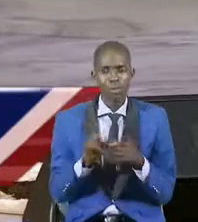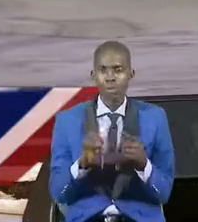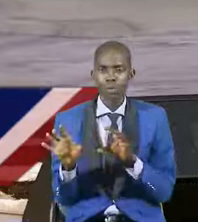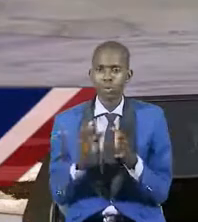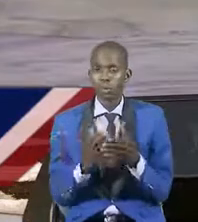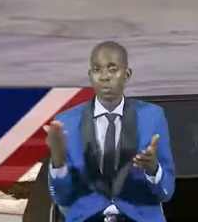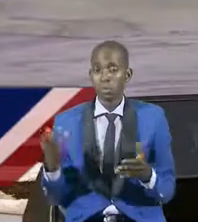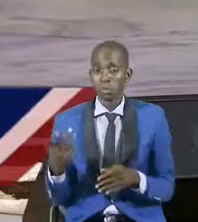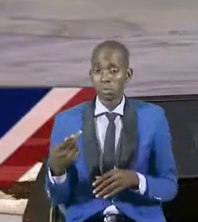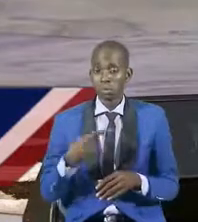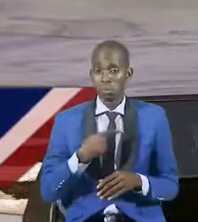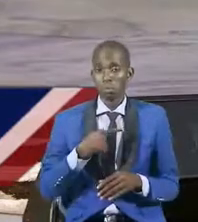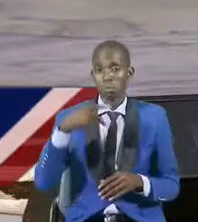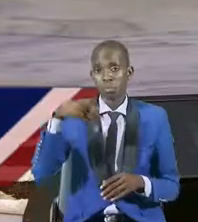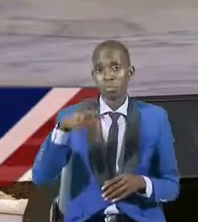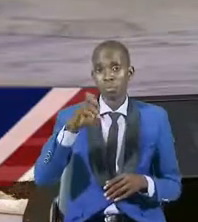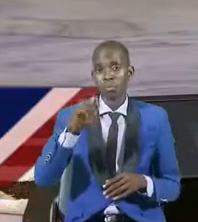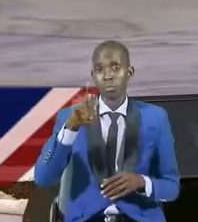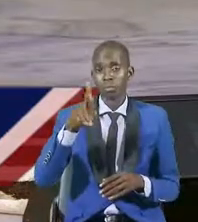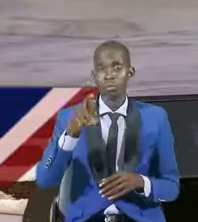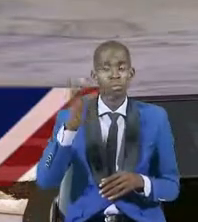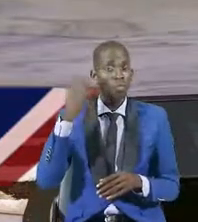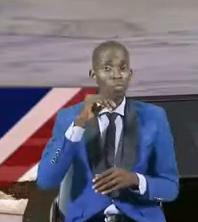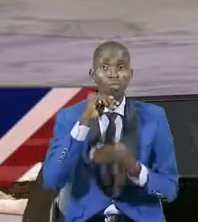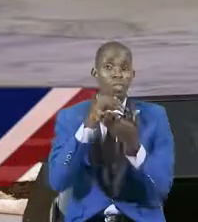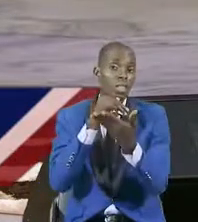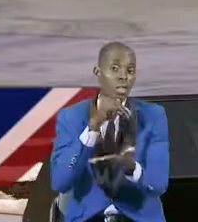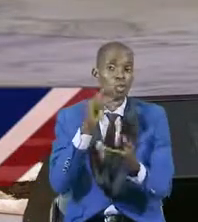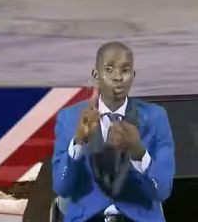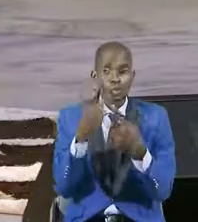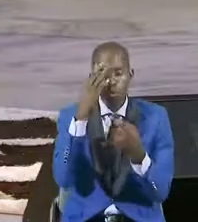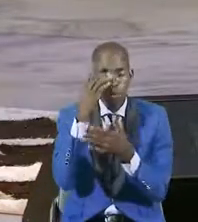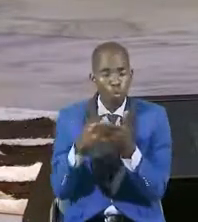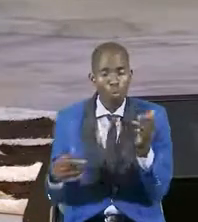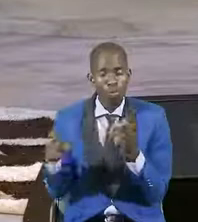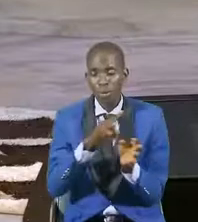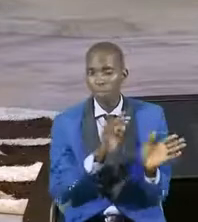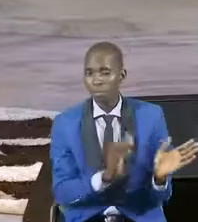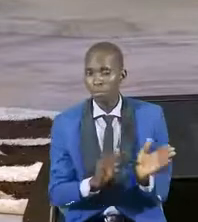Pierre n'était pas là, qu'ils allaient vendre leur pays, leur